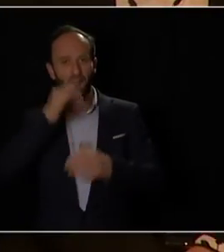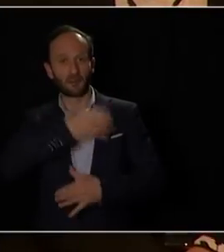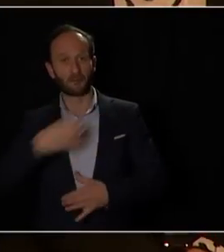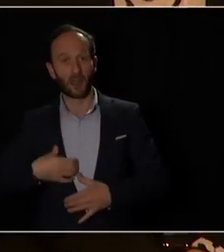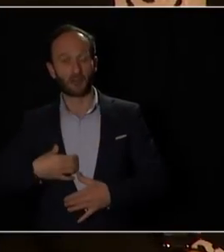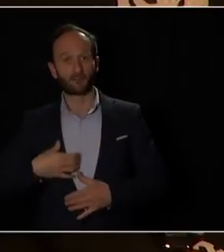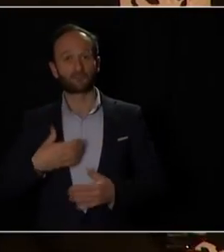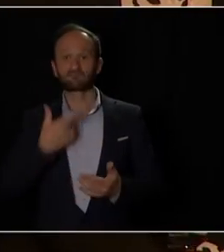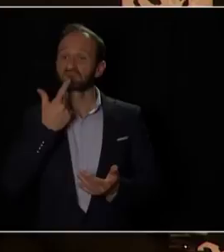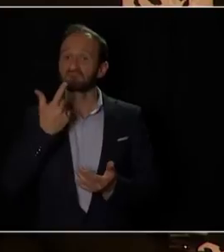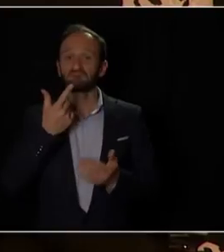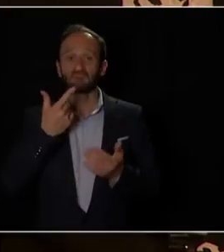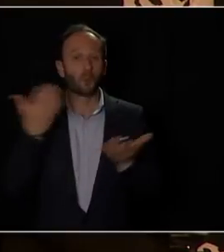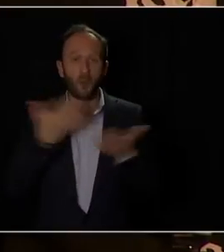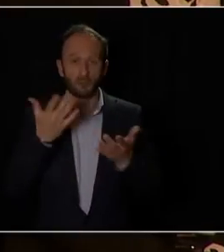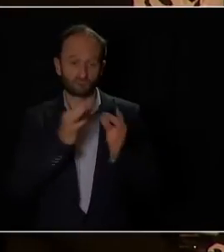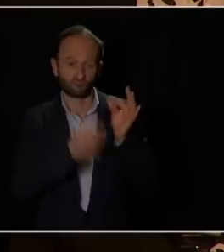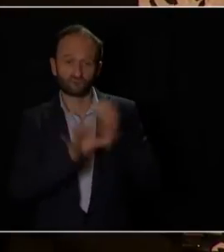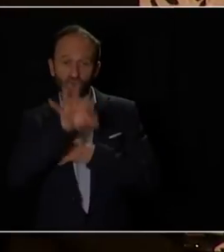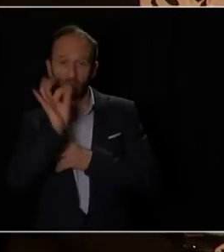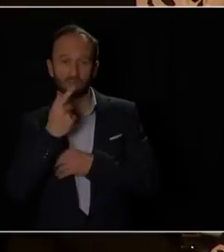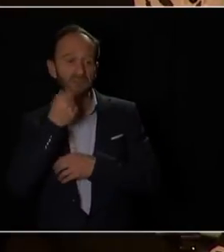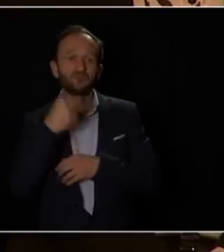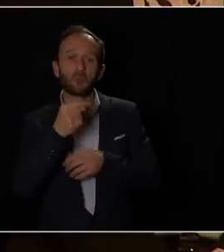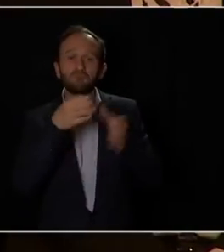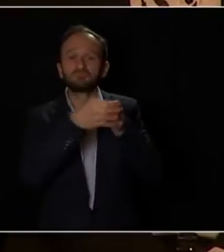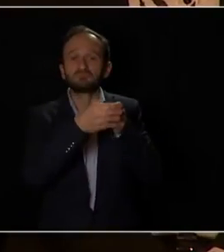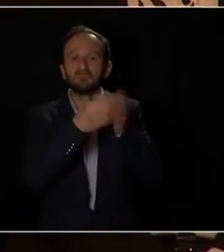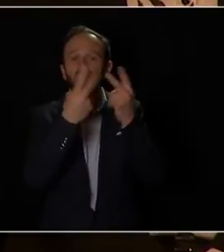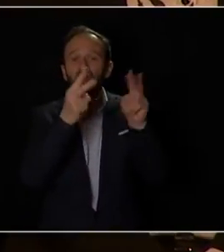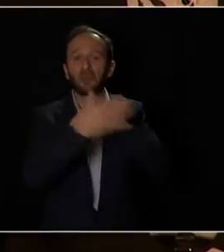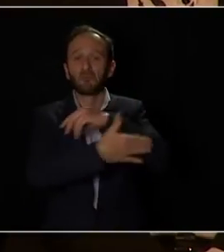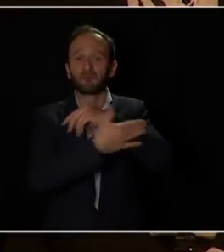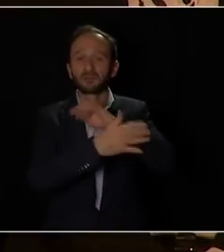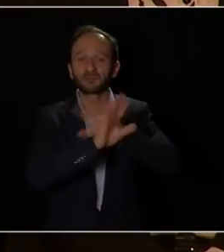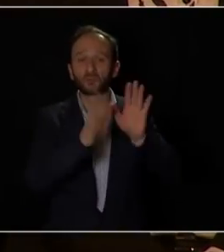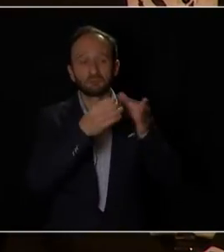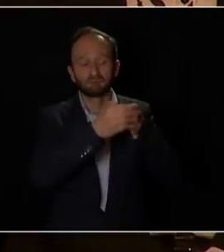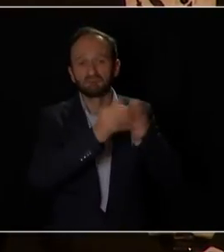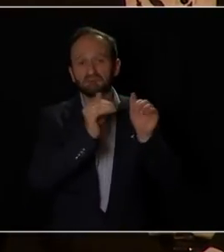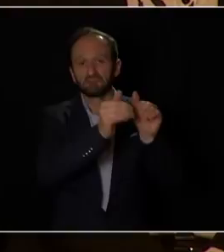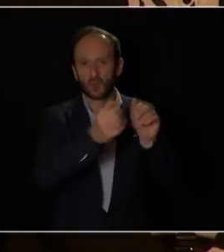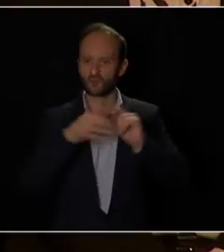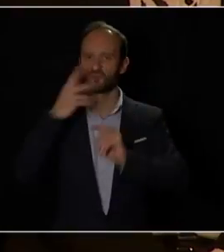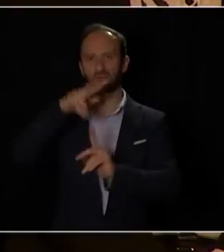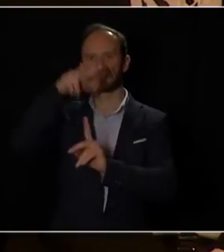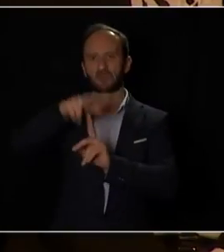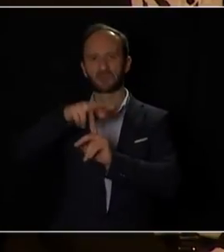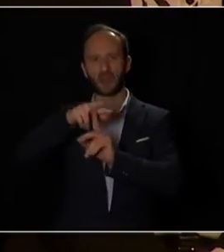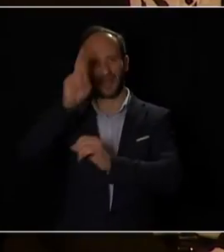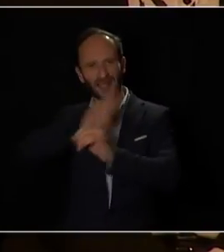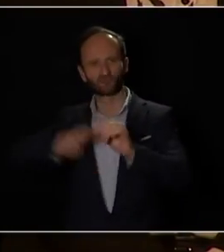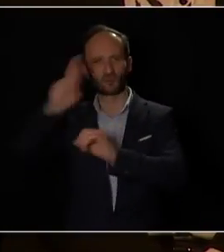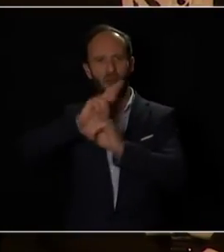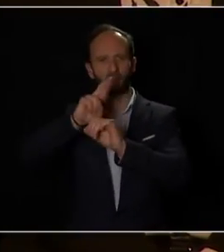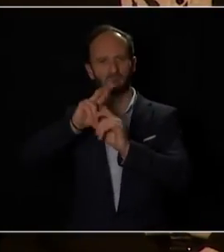demeure une petite préfecture de province, soit Dijon devient une capitale régionale à vocation européenne. Et c'est ce qui